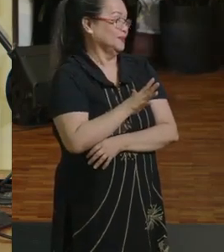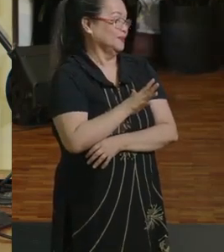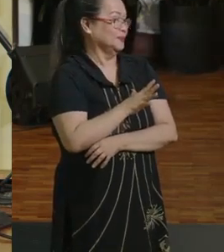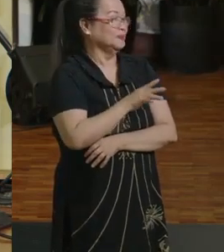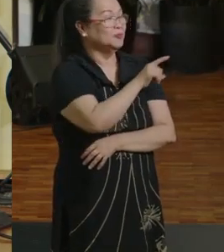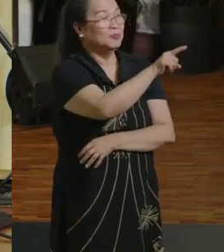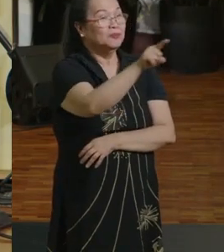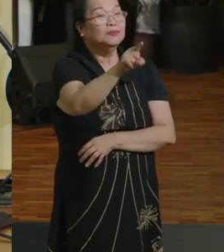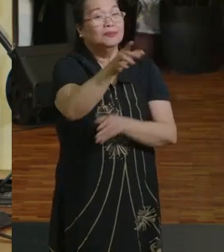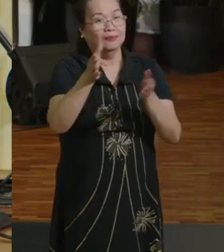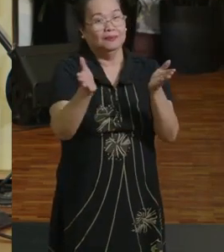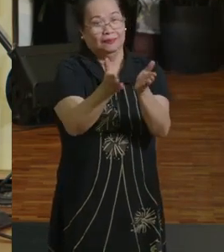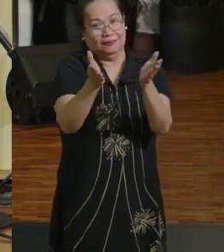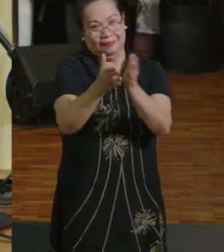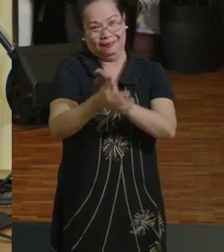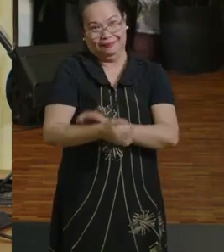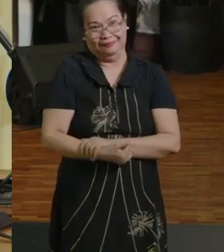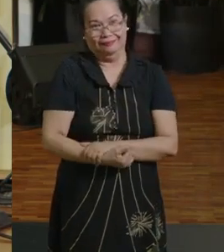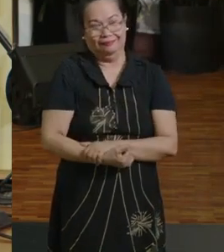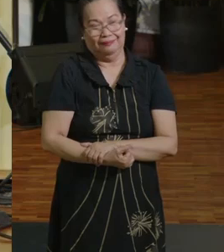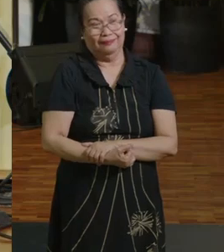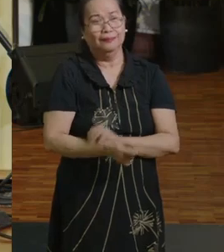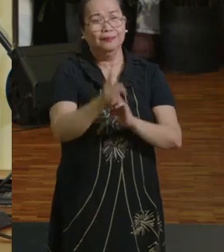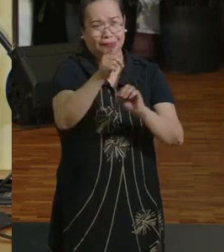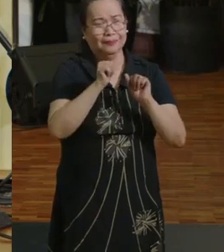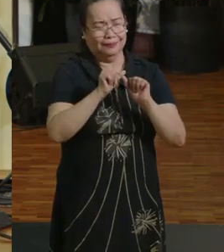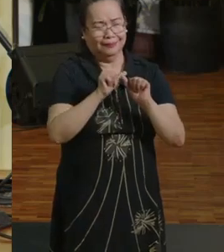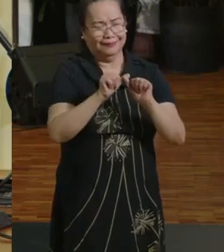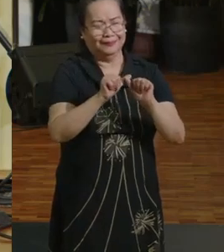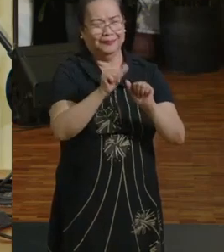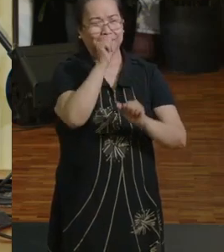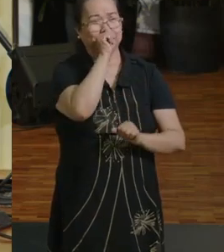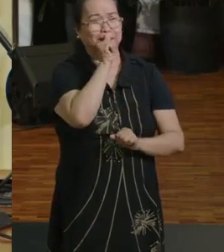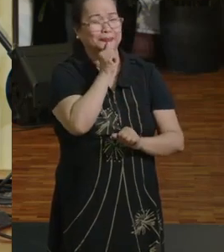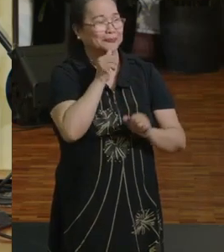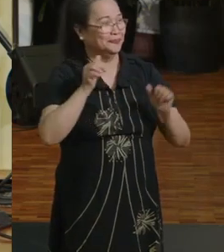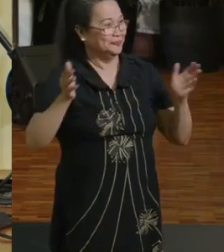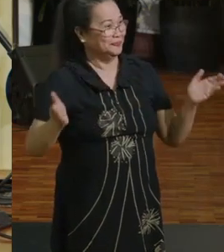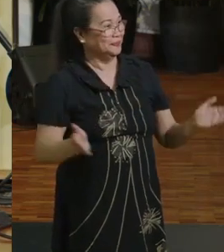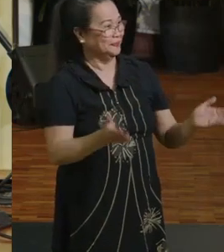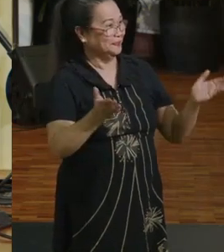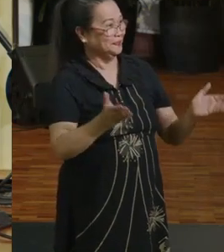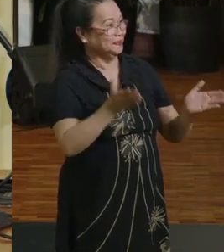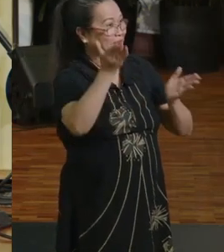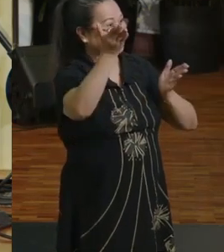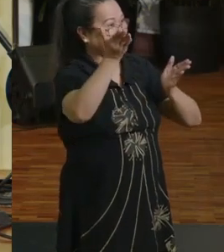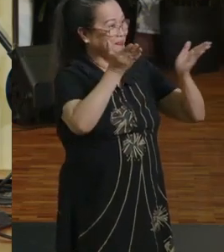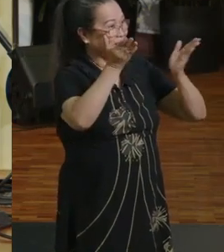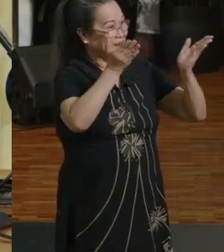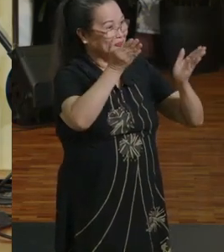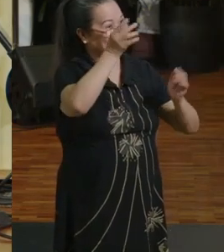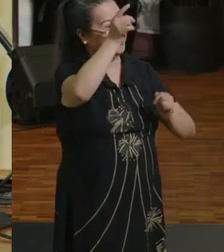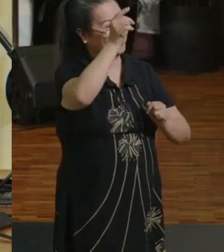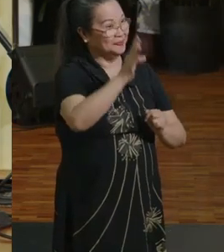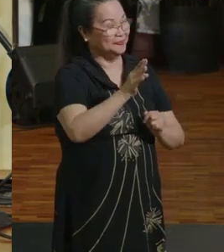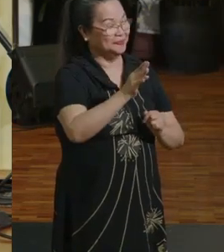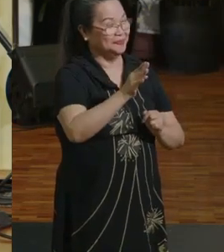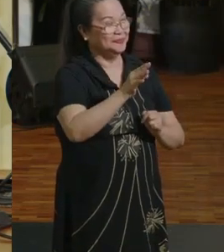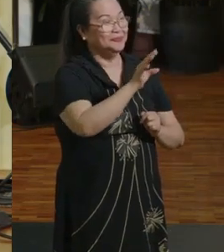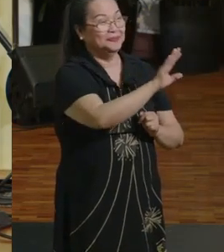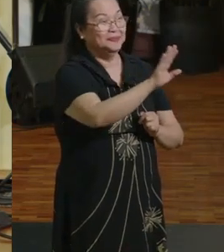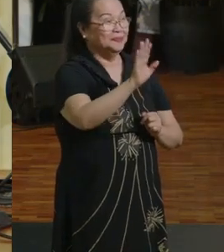siguro encouragement. Magpatuloy po kayo sa inyong paglilingkod. Hindi lang